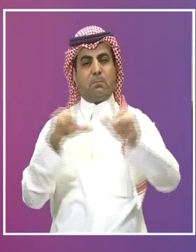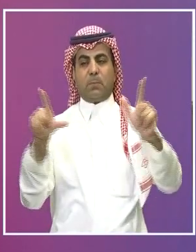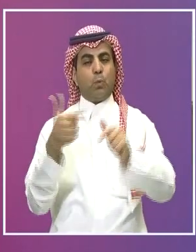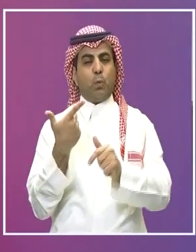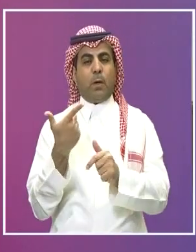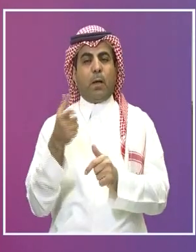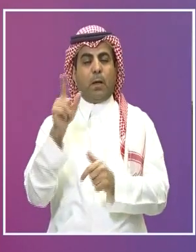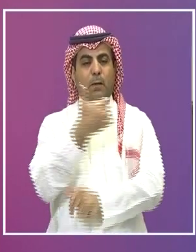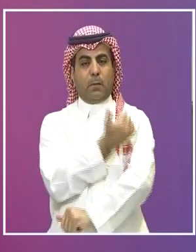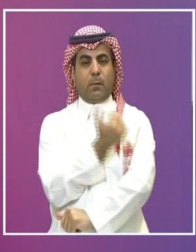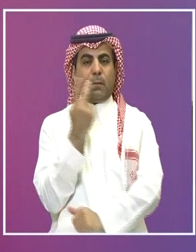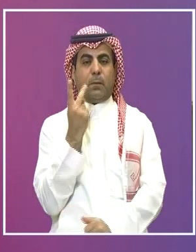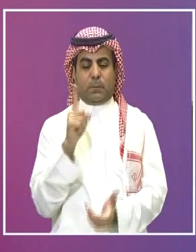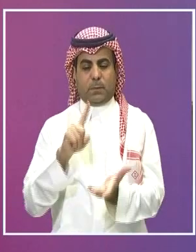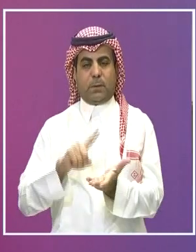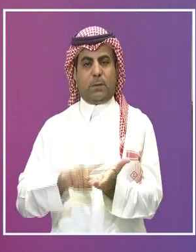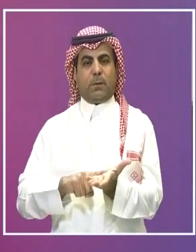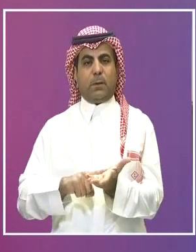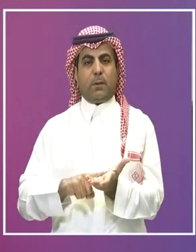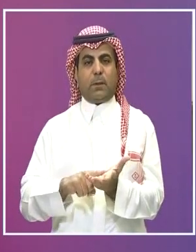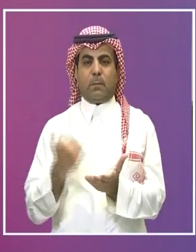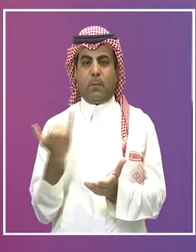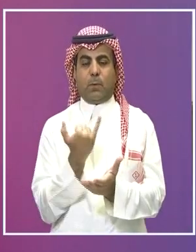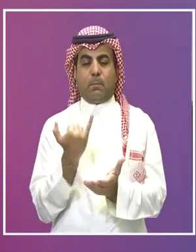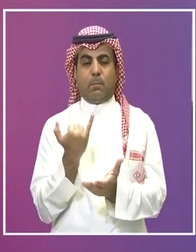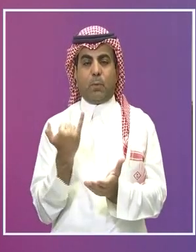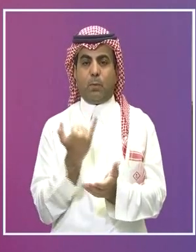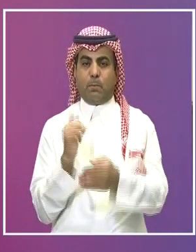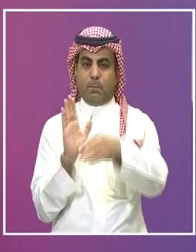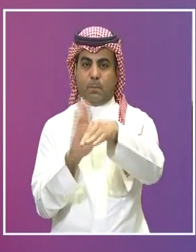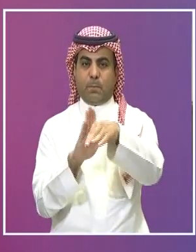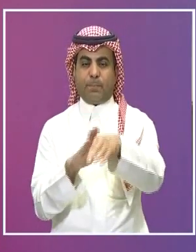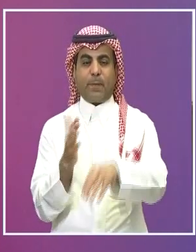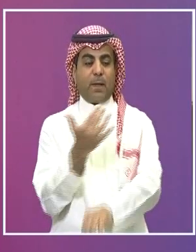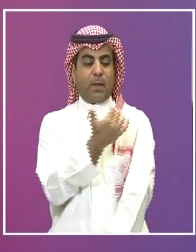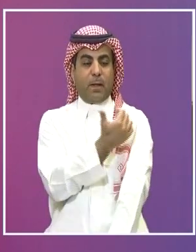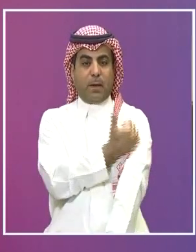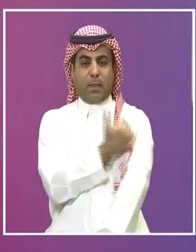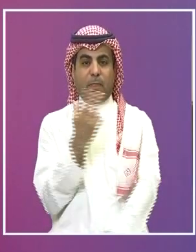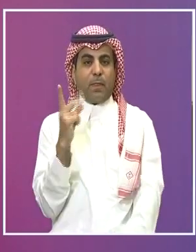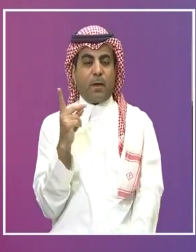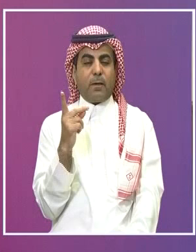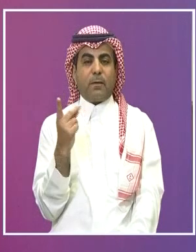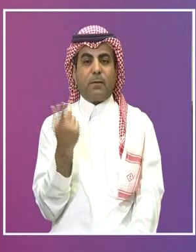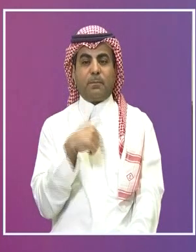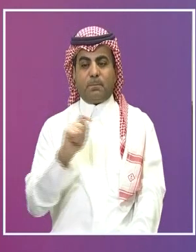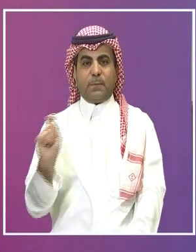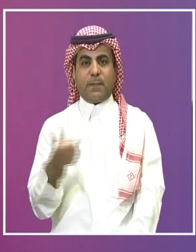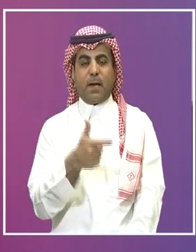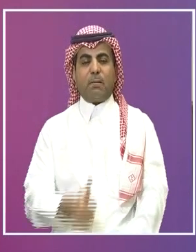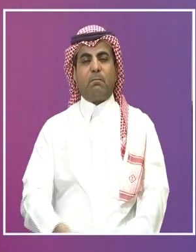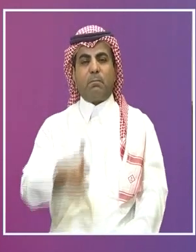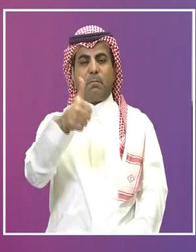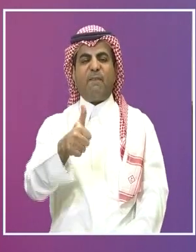المسألة نؤكد فيها على نقطة أخرى هامة جدا، وهي أن الجرعة الثانية بشكل عام والاستعجال فيها هو